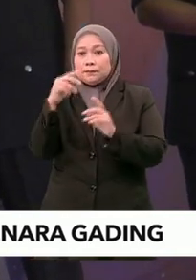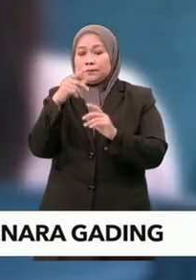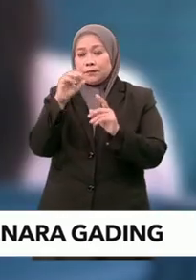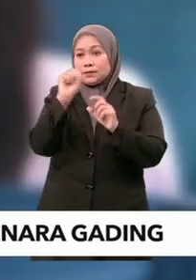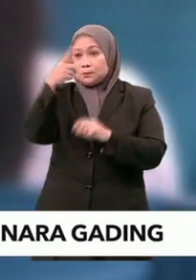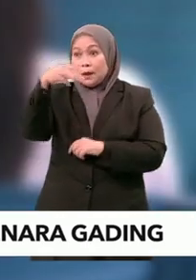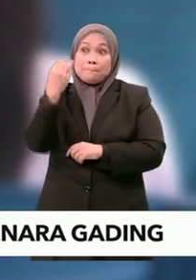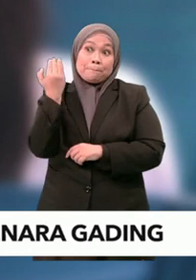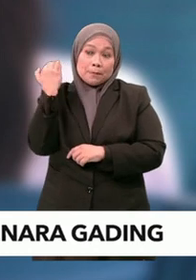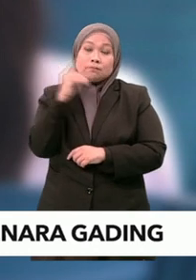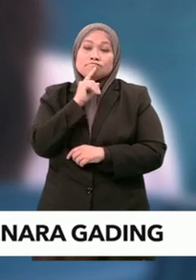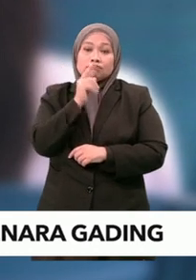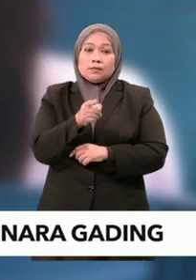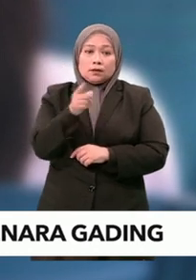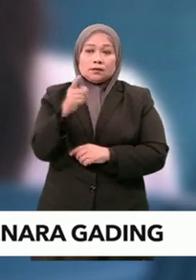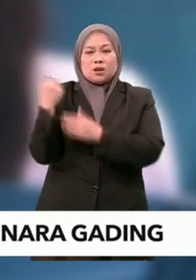Malaysia